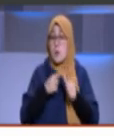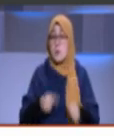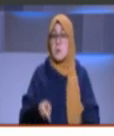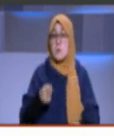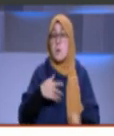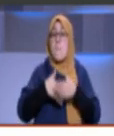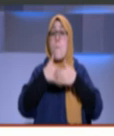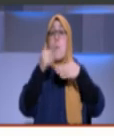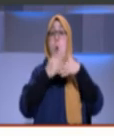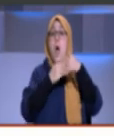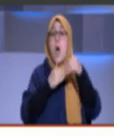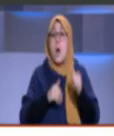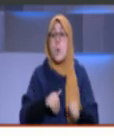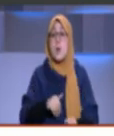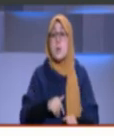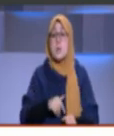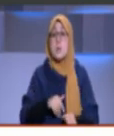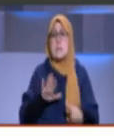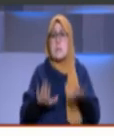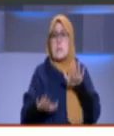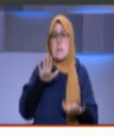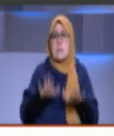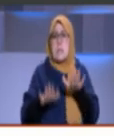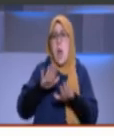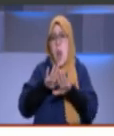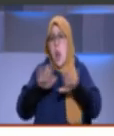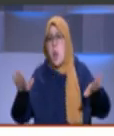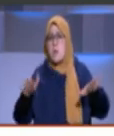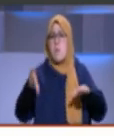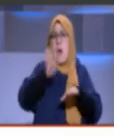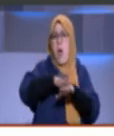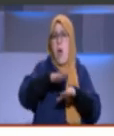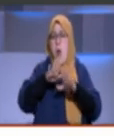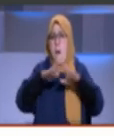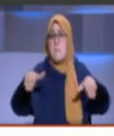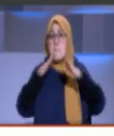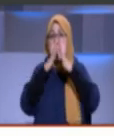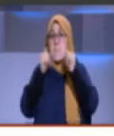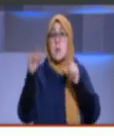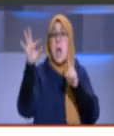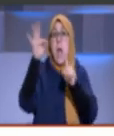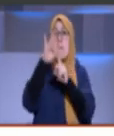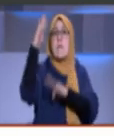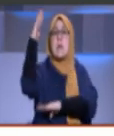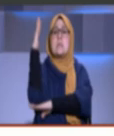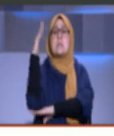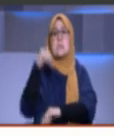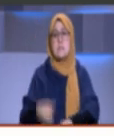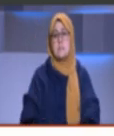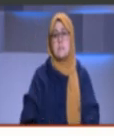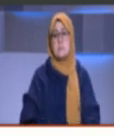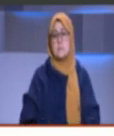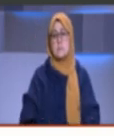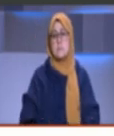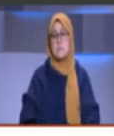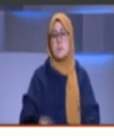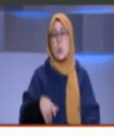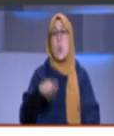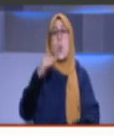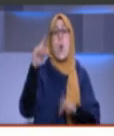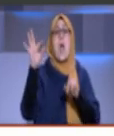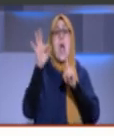محاولة زعزعة الاستقرار على الأراضي المصرية هدف رئيسي وهدف محوري